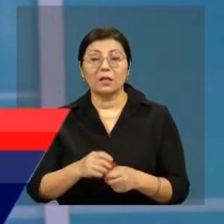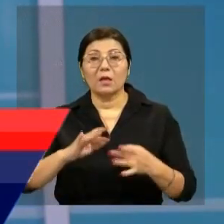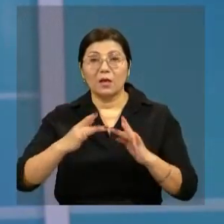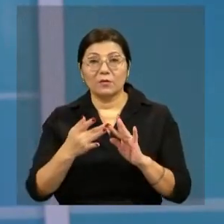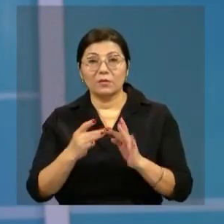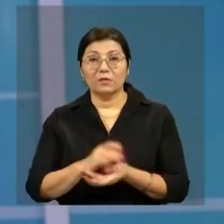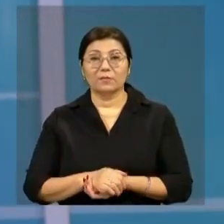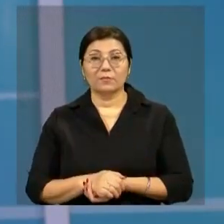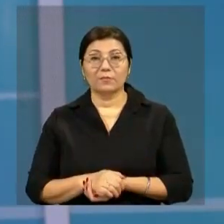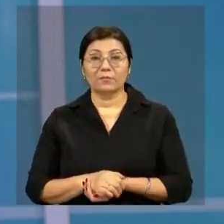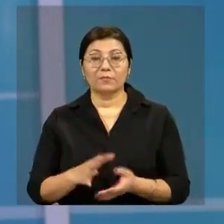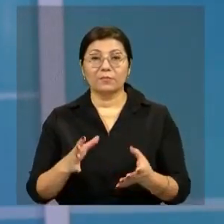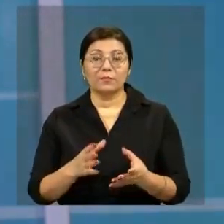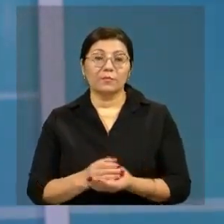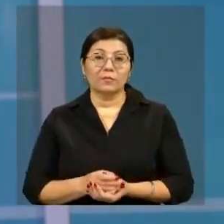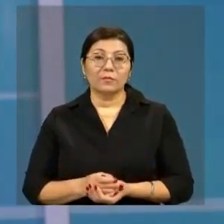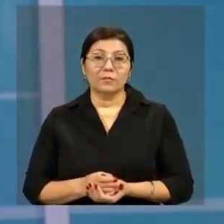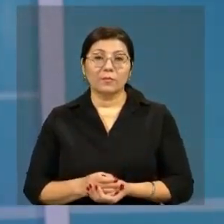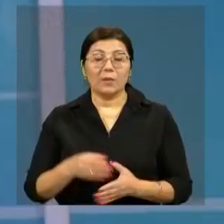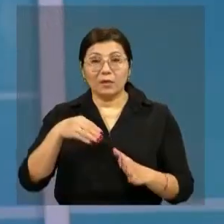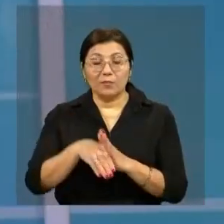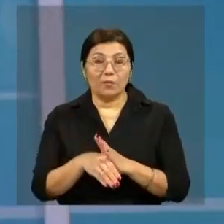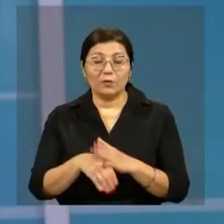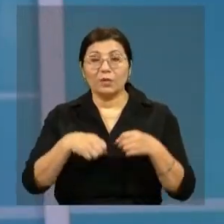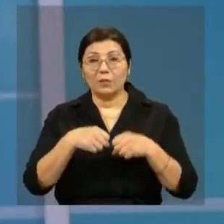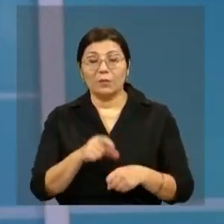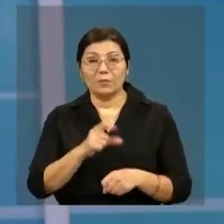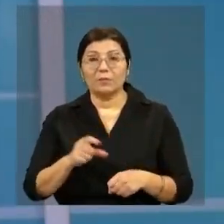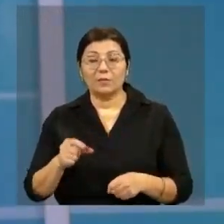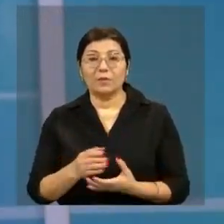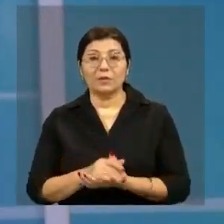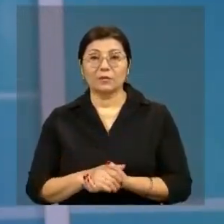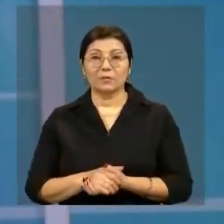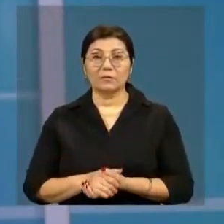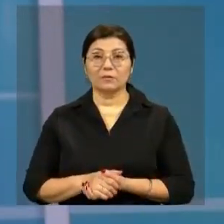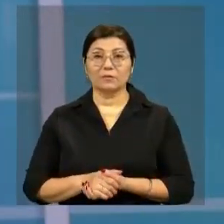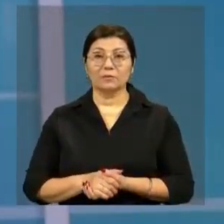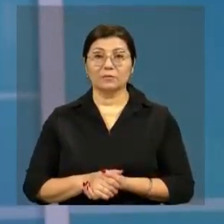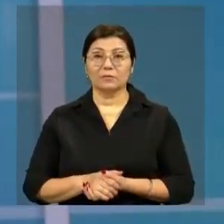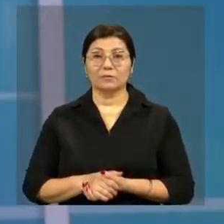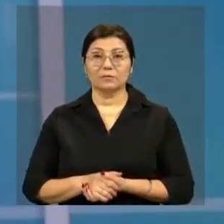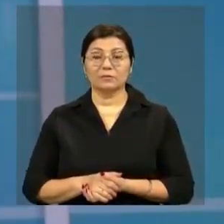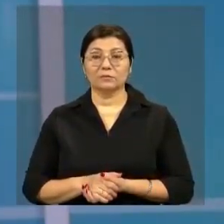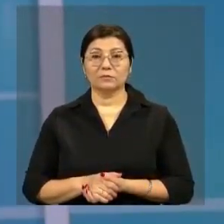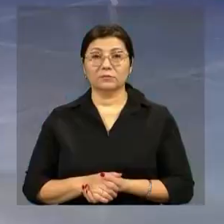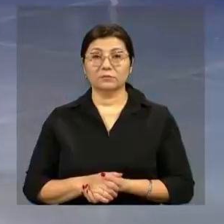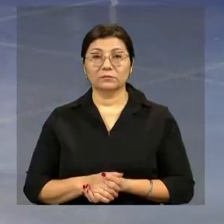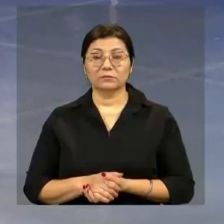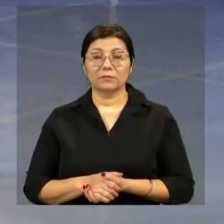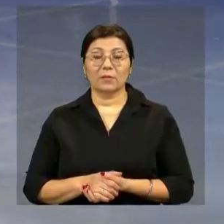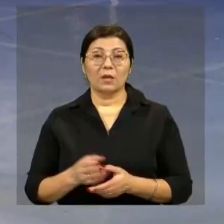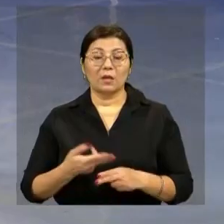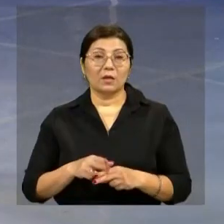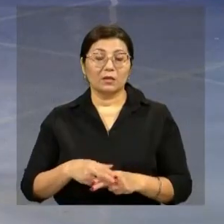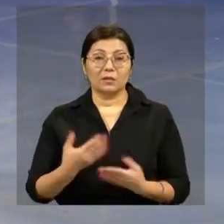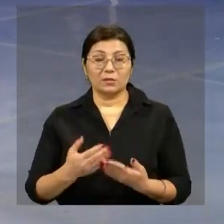это. Соответственно, кибергигиена то же самое. Да, кибергигиена — это как мыть руки, но это уже в интернете. Нужно это делать чаще. То есть считаете это